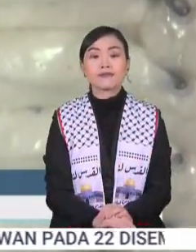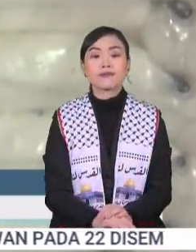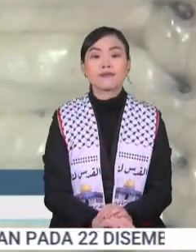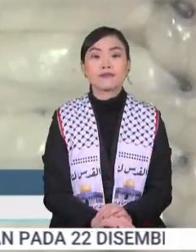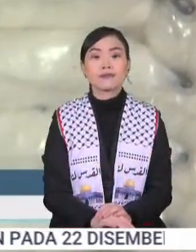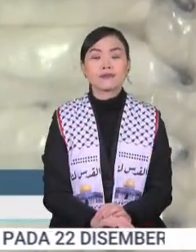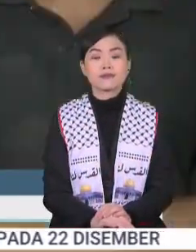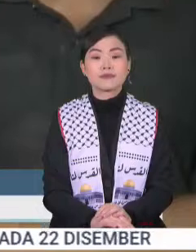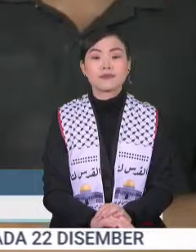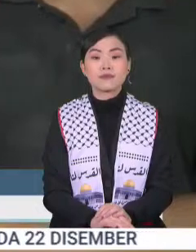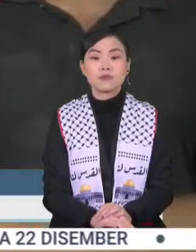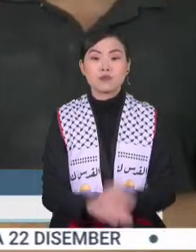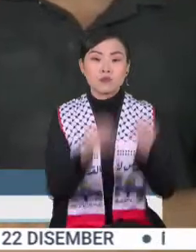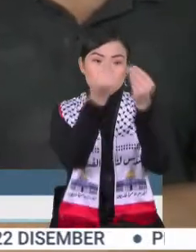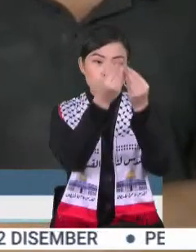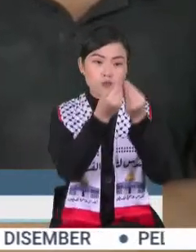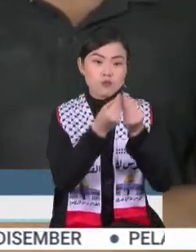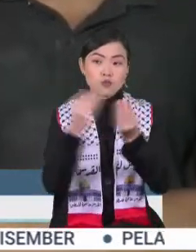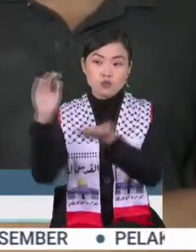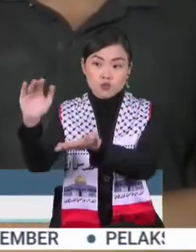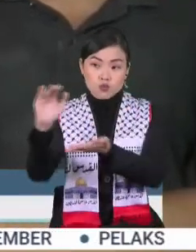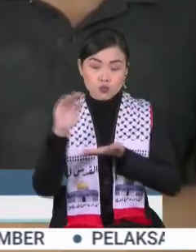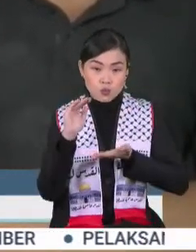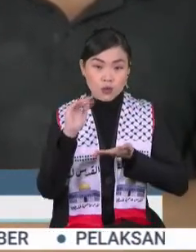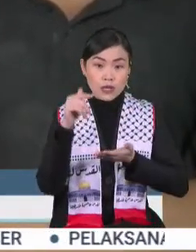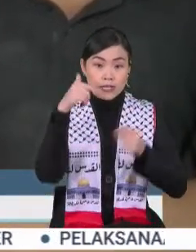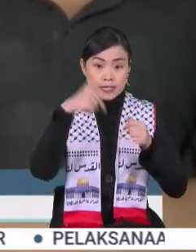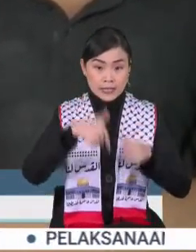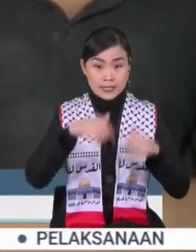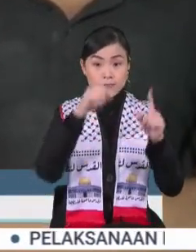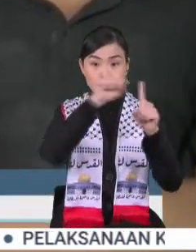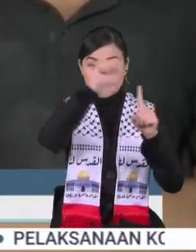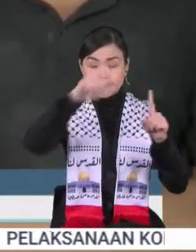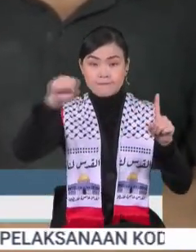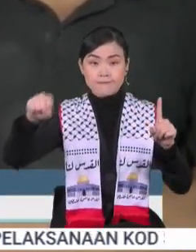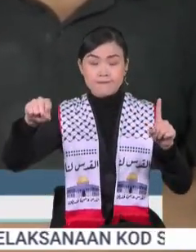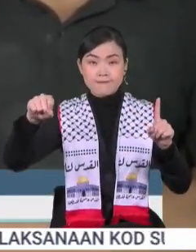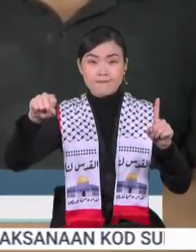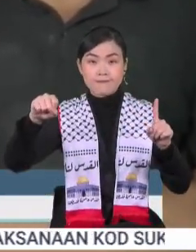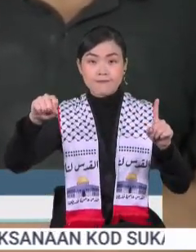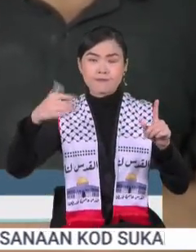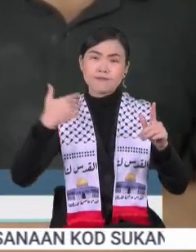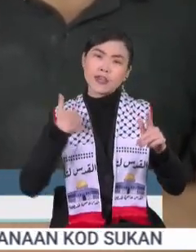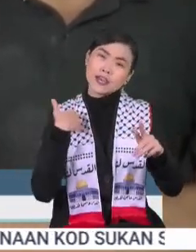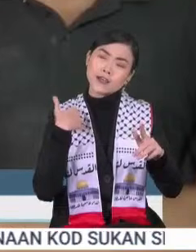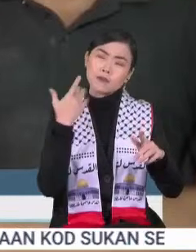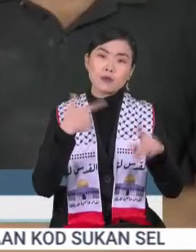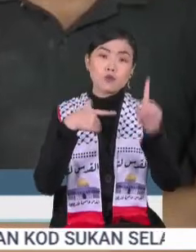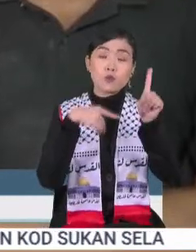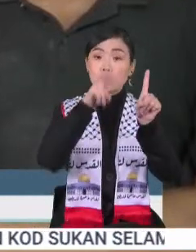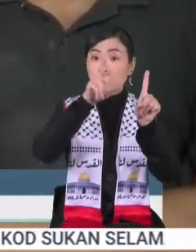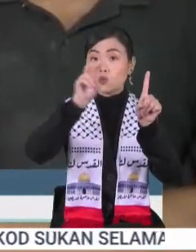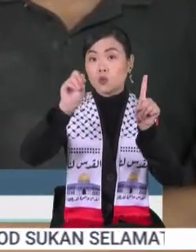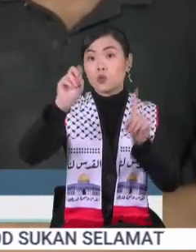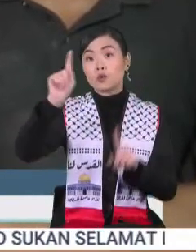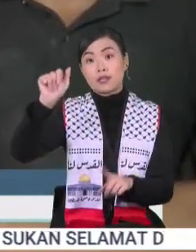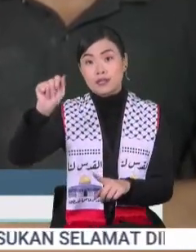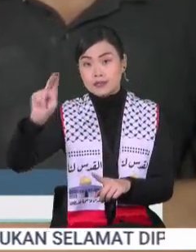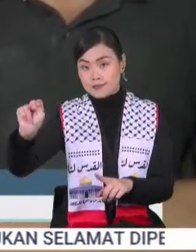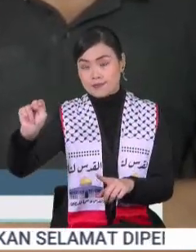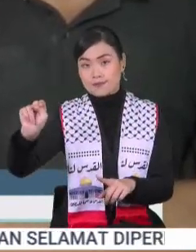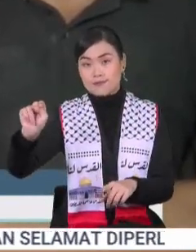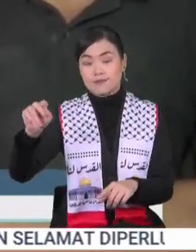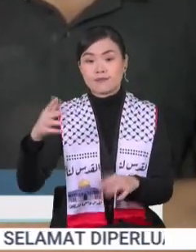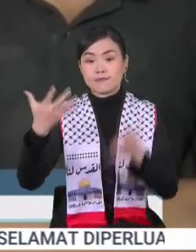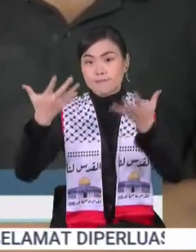berkenaan jumlah bekalan yang kita ada di Sandakan ini pemborong ni ada dalam 122 Tan lah